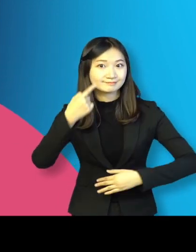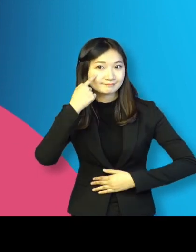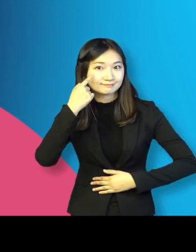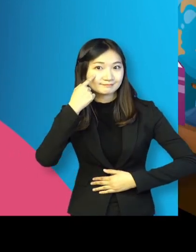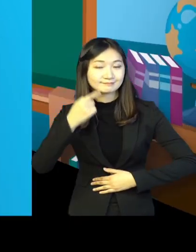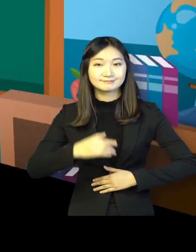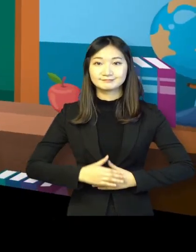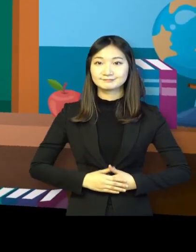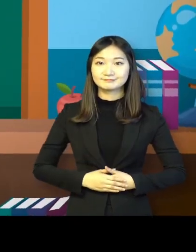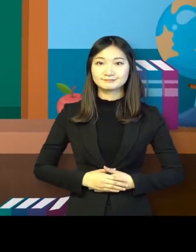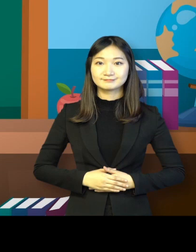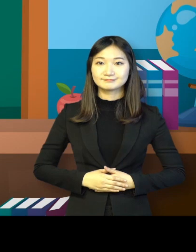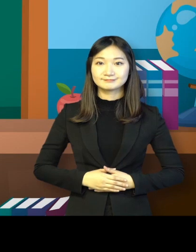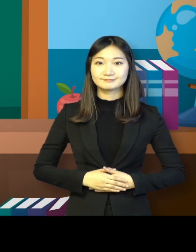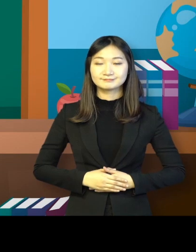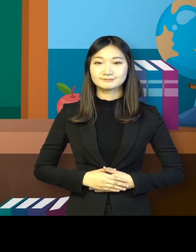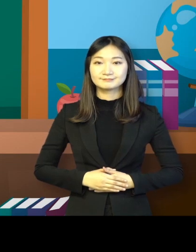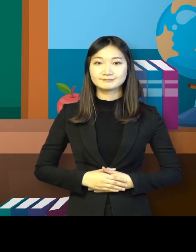볼까요?